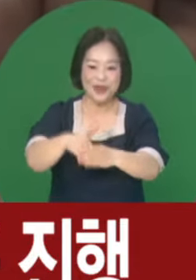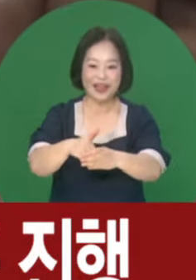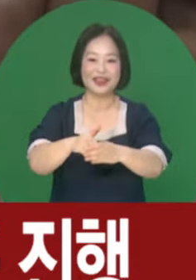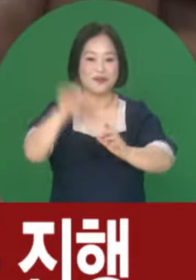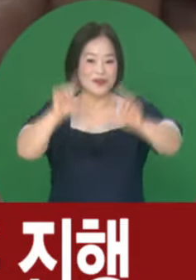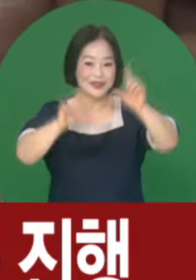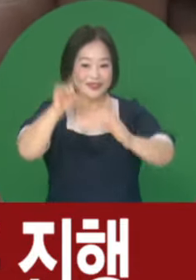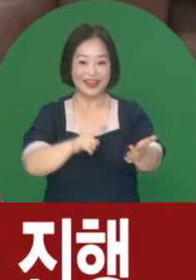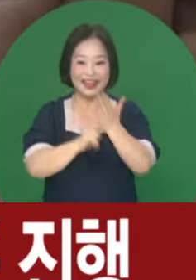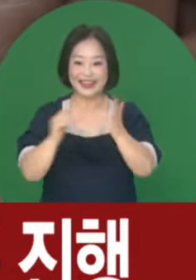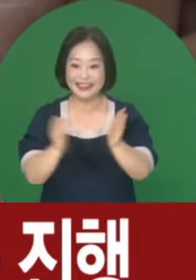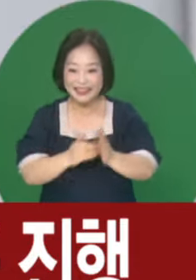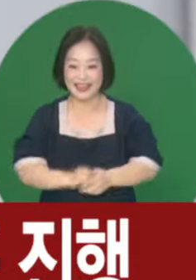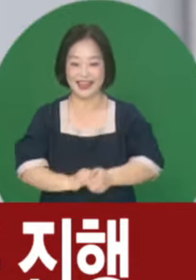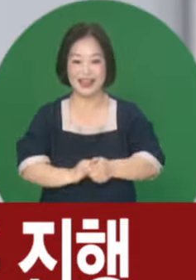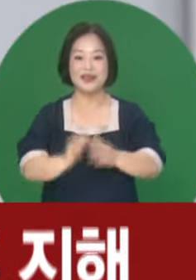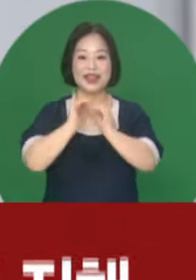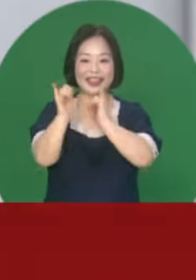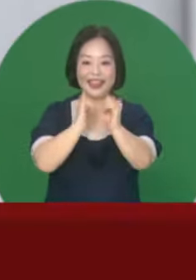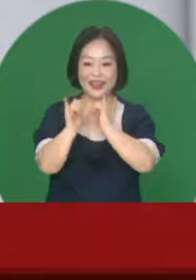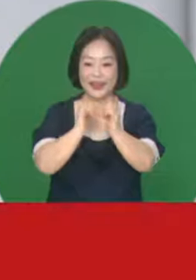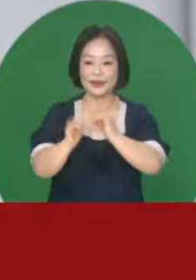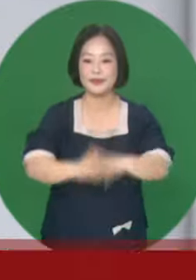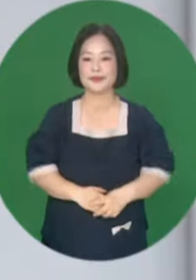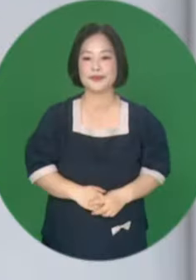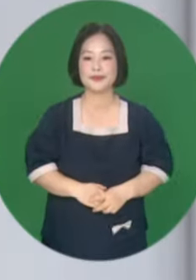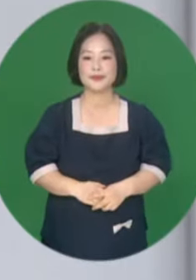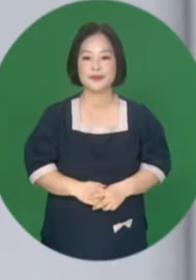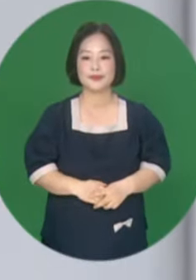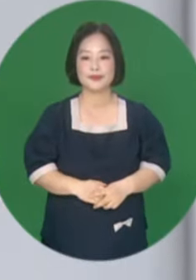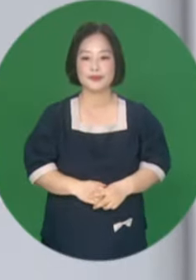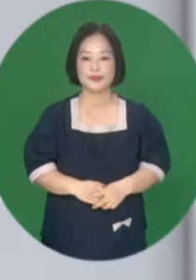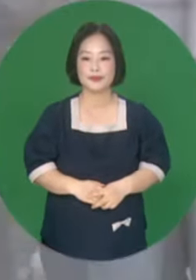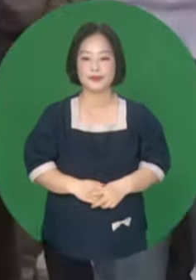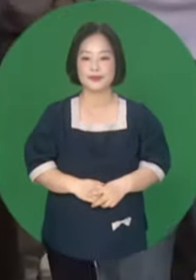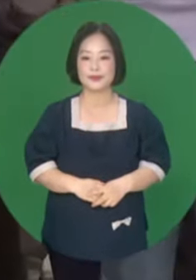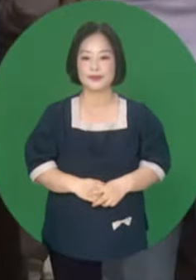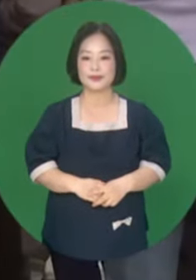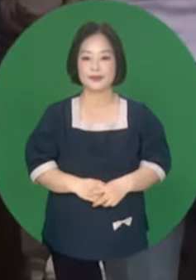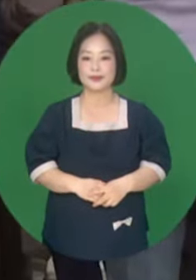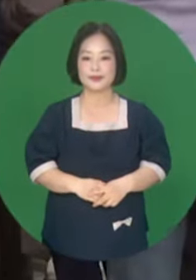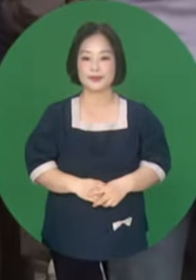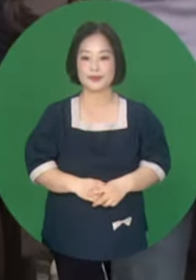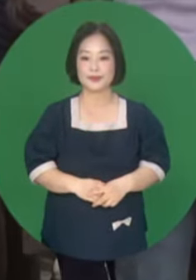볼 수 있었는데요. 유권자의 목소리 직접 들어보시겠습니다.